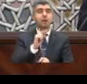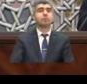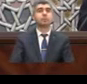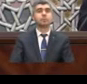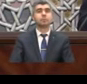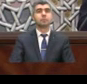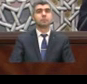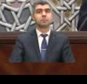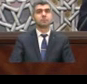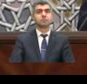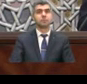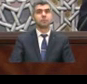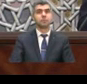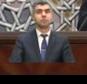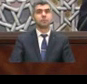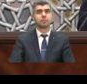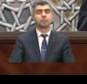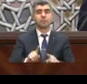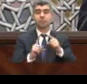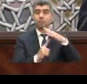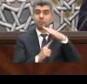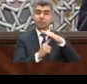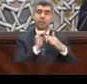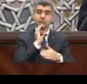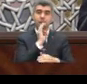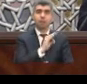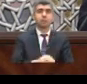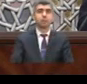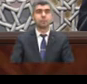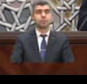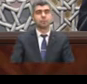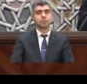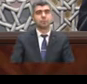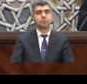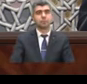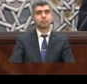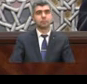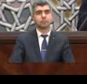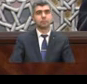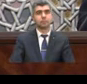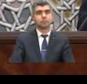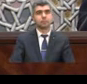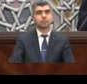السيد النائب ينهي نقطة نظام. لا،